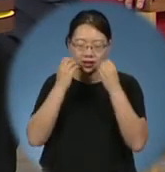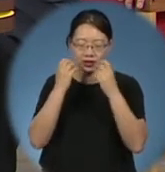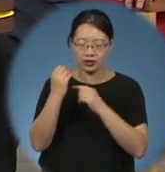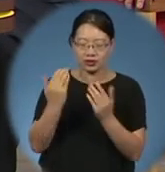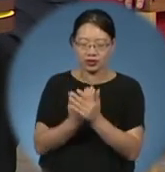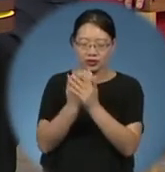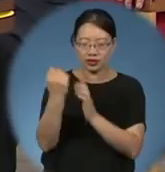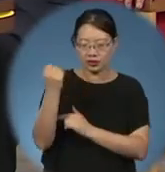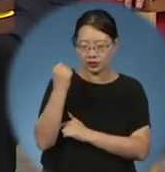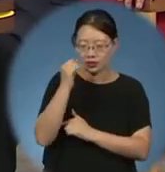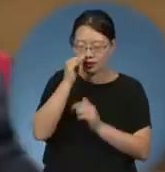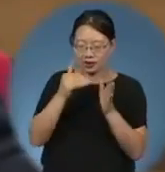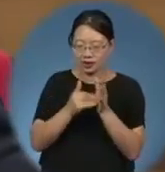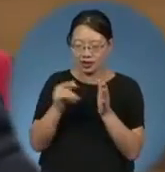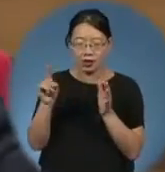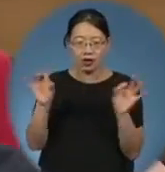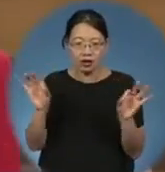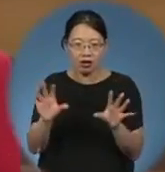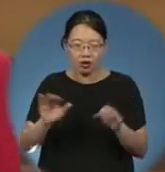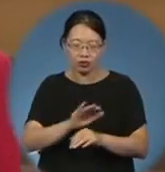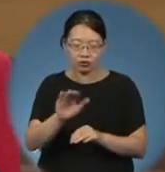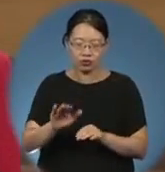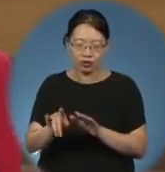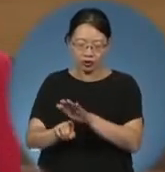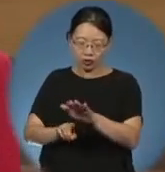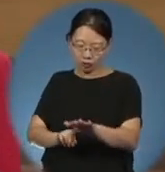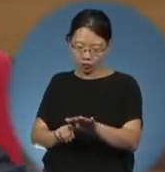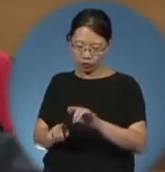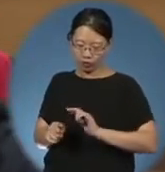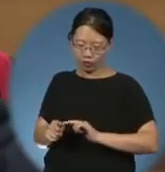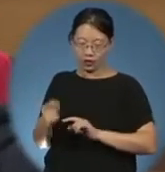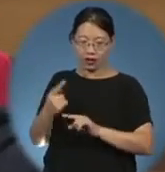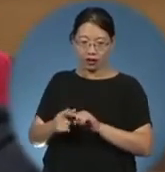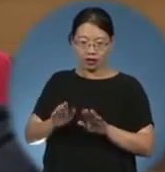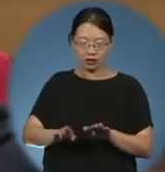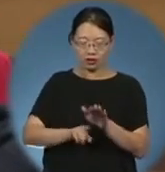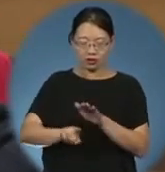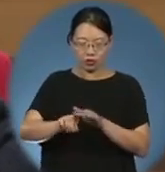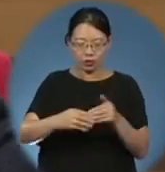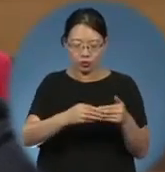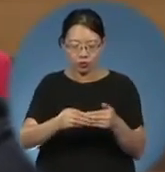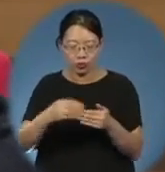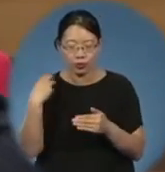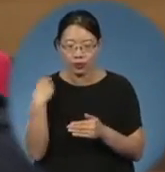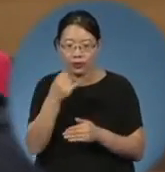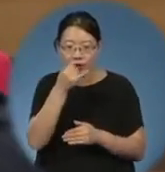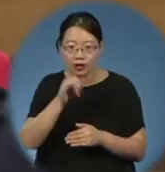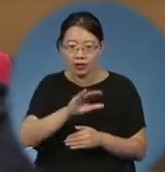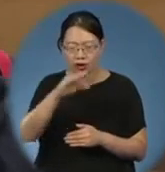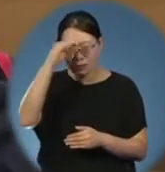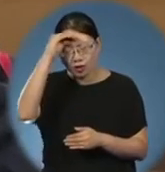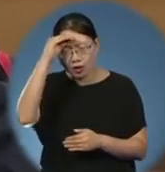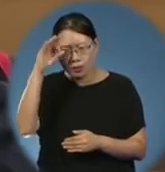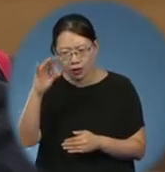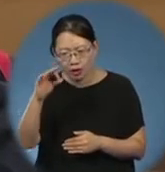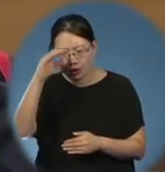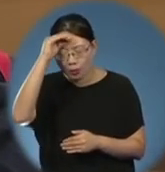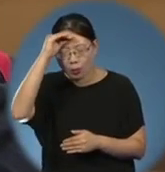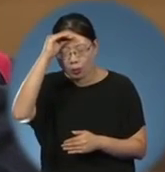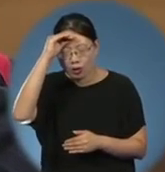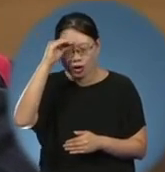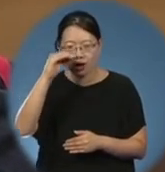생기는데 뭐 좀 어느 사이엔가 우리가 후발 주자 햇다가 이제 선도자 가 됐는데 우리 각 모방을 한 일도 모방 할 때가